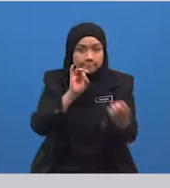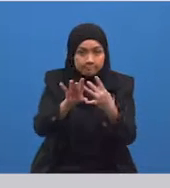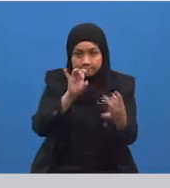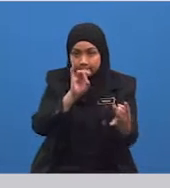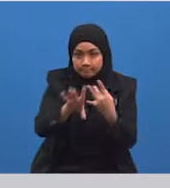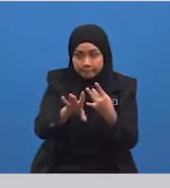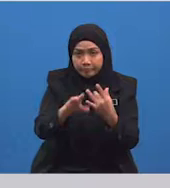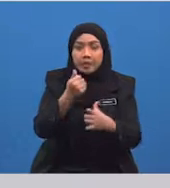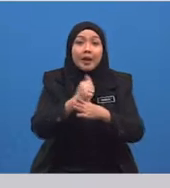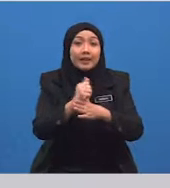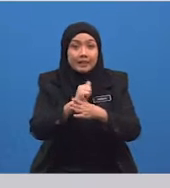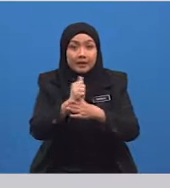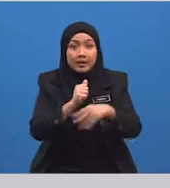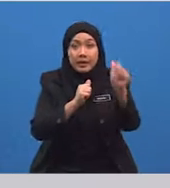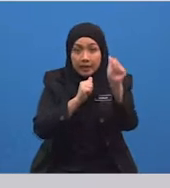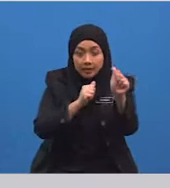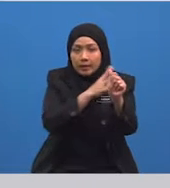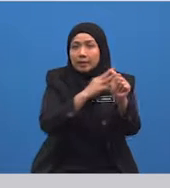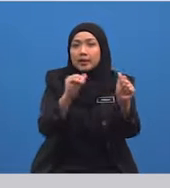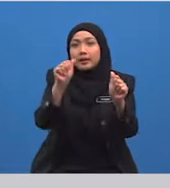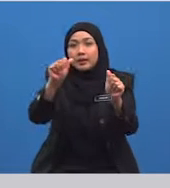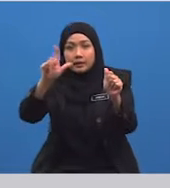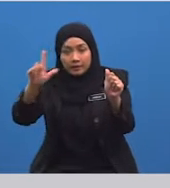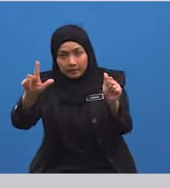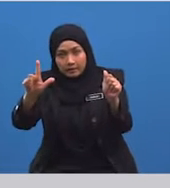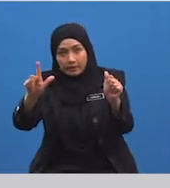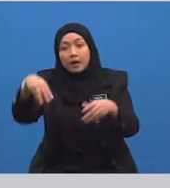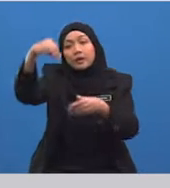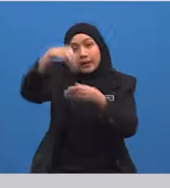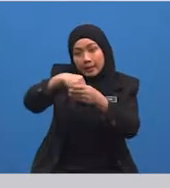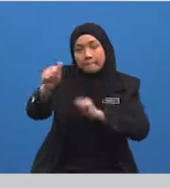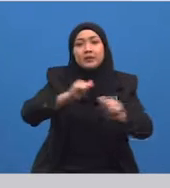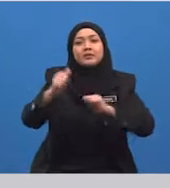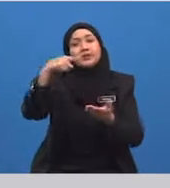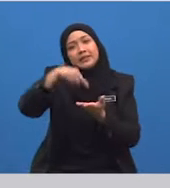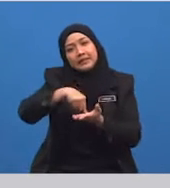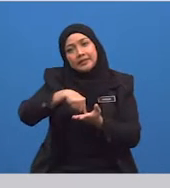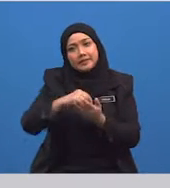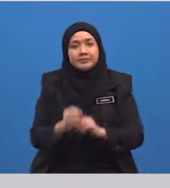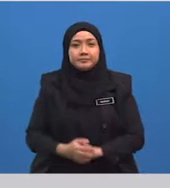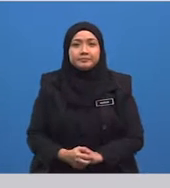balas antara asid dengan alkali dalam aktiviti ini.